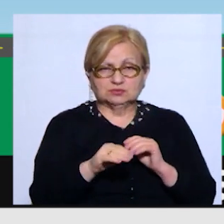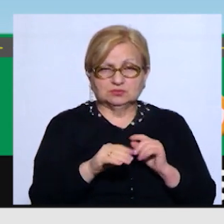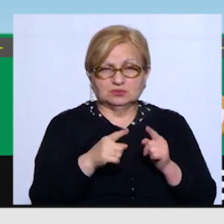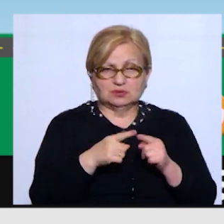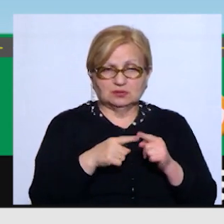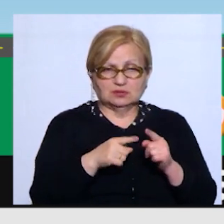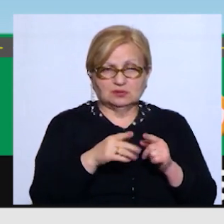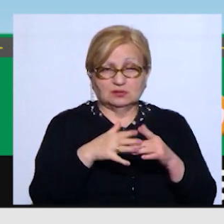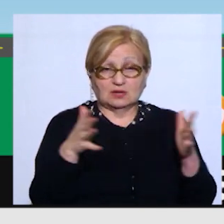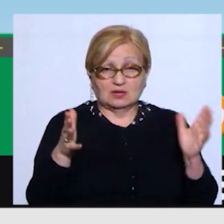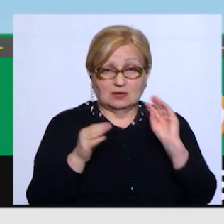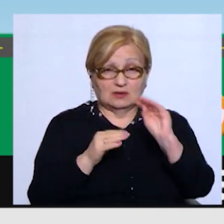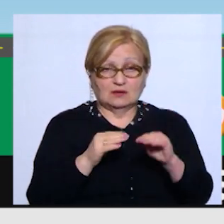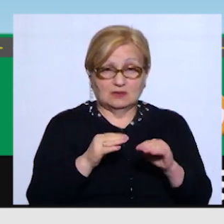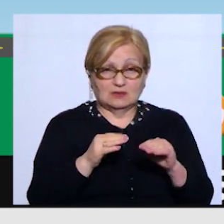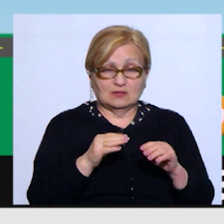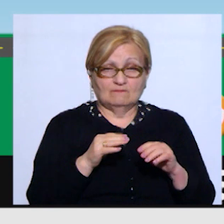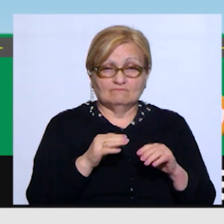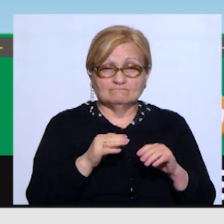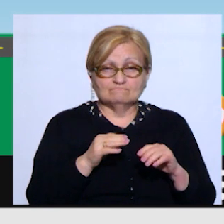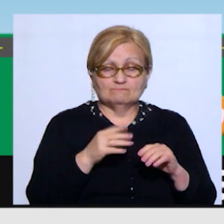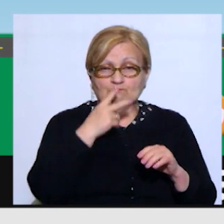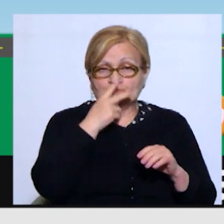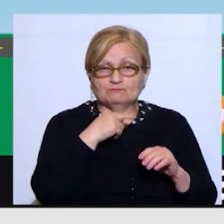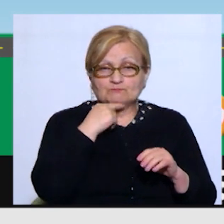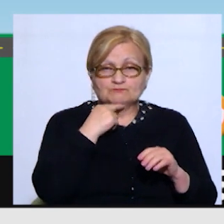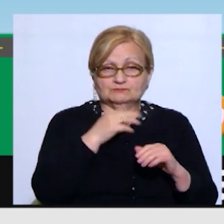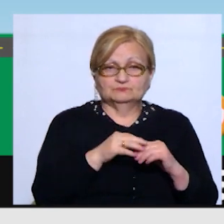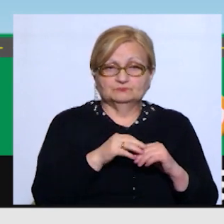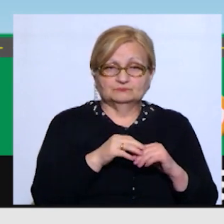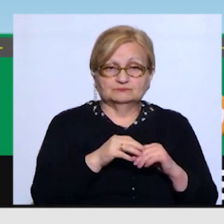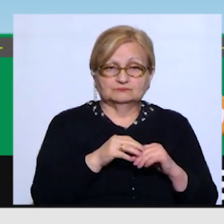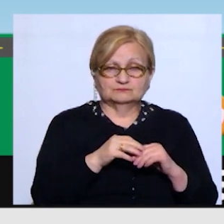კუთხე გაიზარდა. მოდით და დავაკვირდეთ.